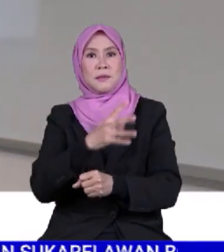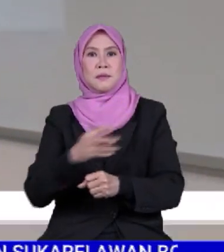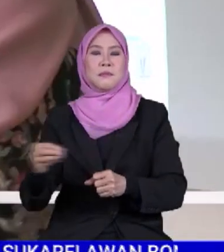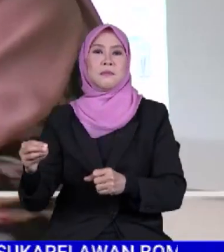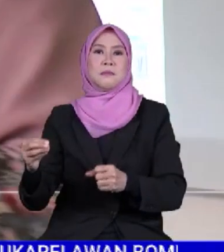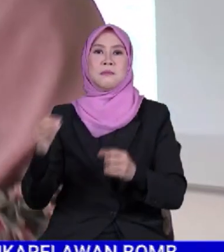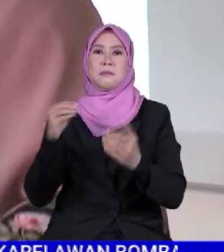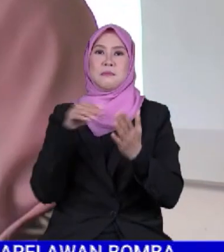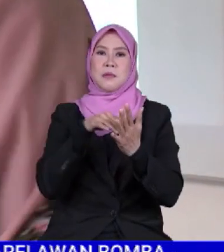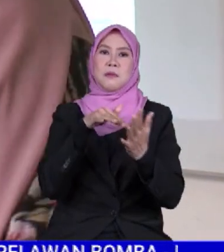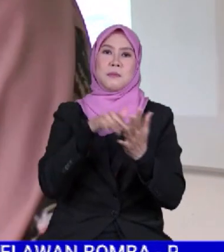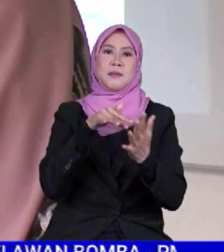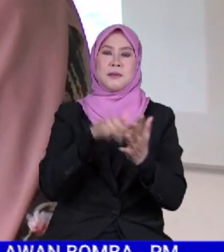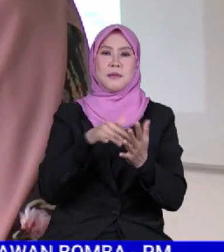pelajaran semester